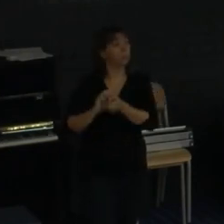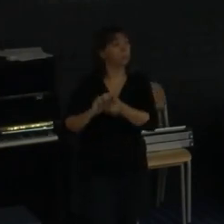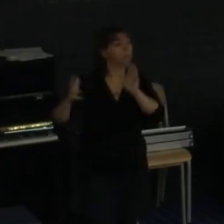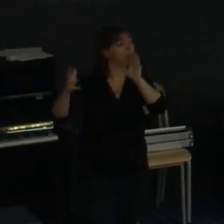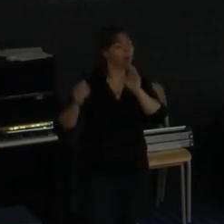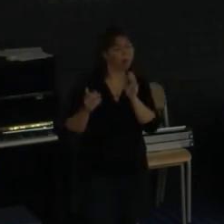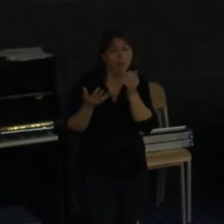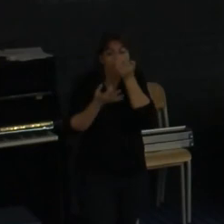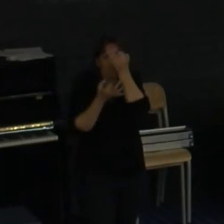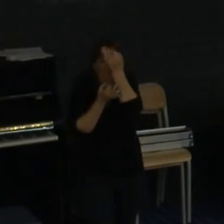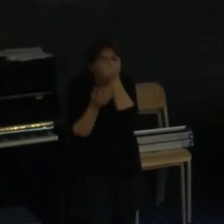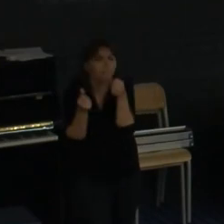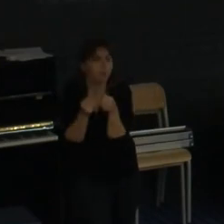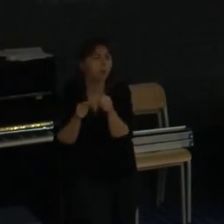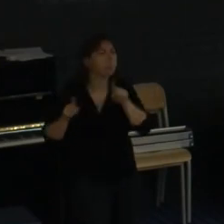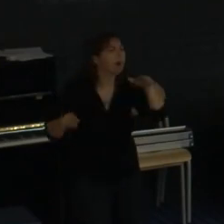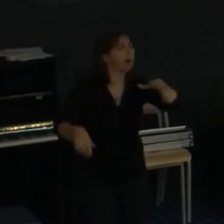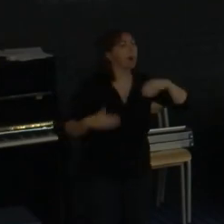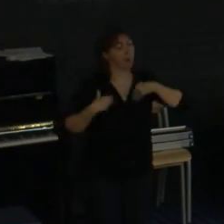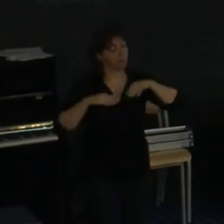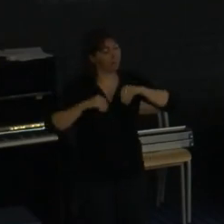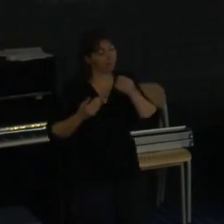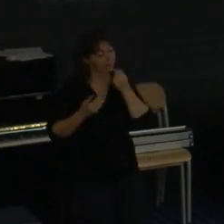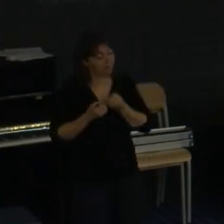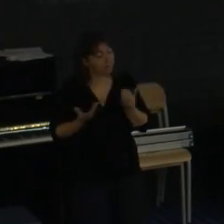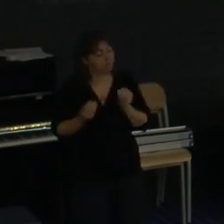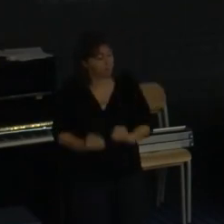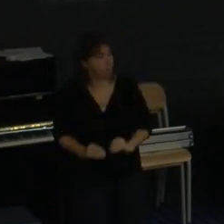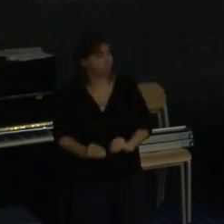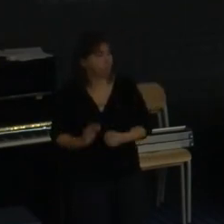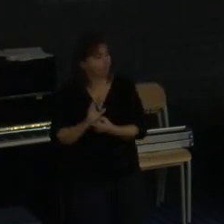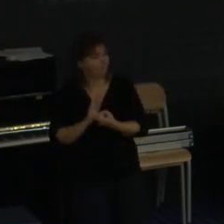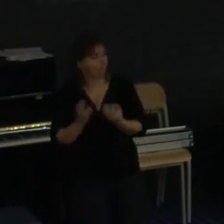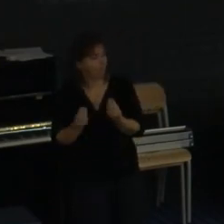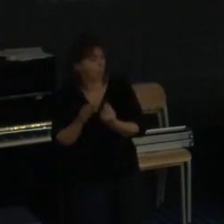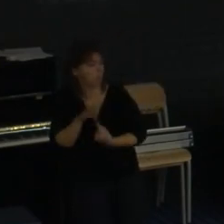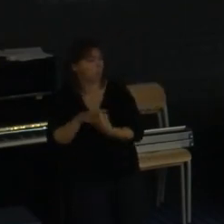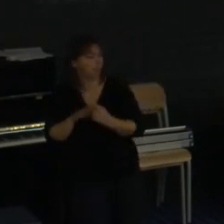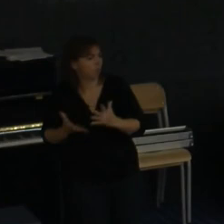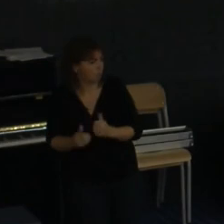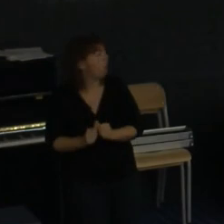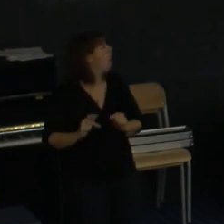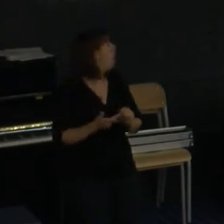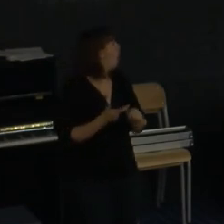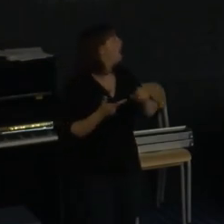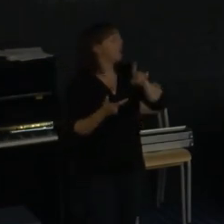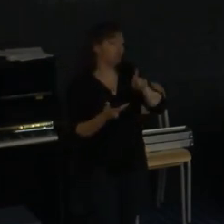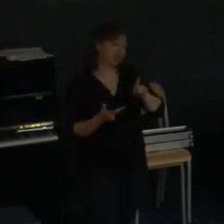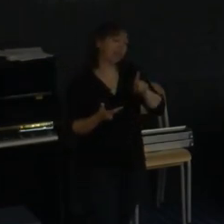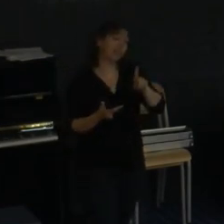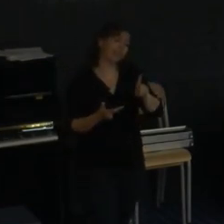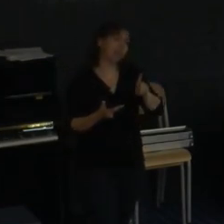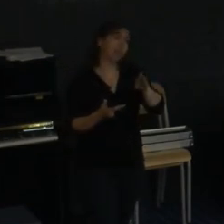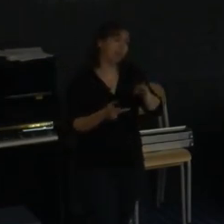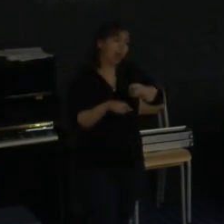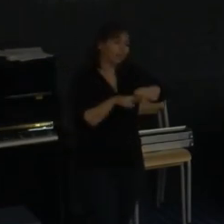présentation user, mais plutôt développeur, comment PDB a été créé, et éventuellement GDB en profondeur. Voilà. Et sinon, si vous avez